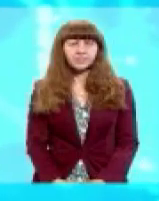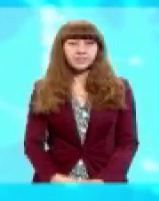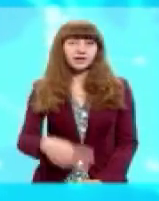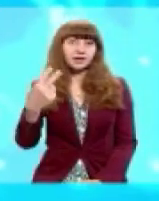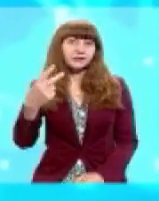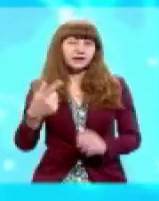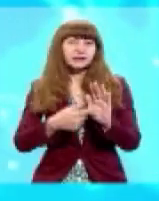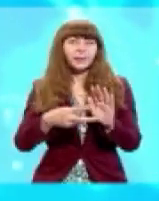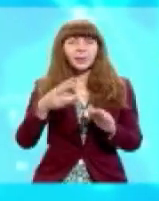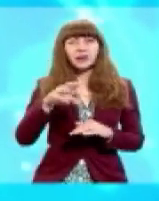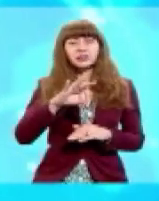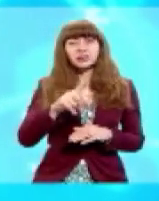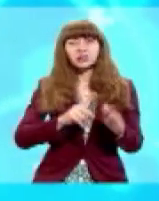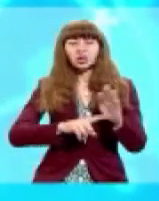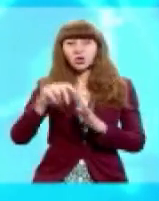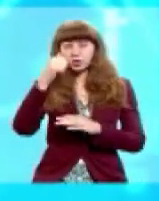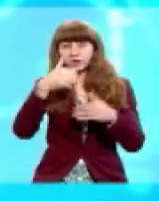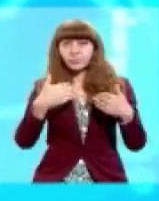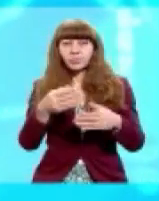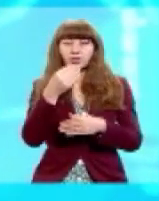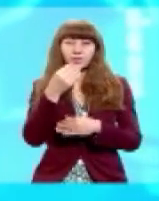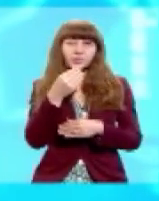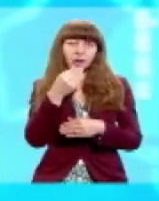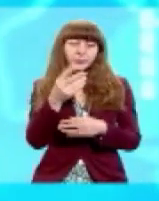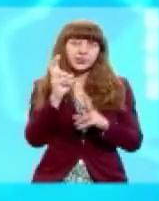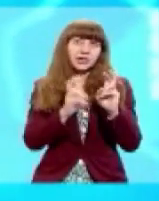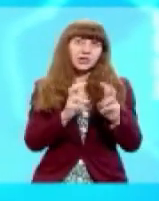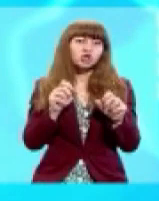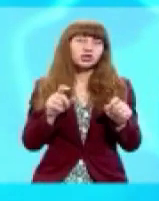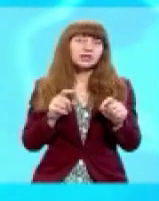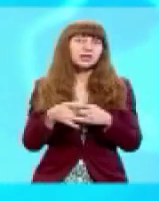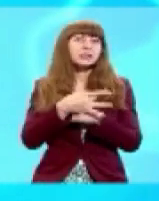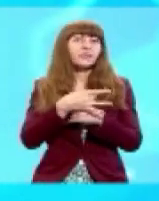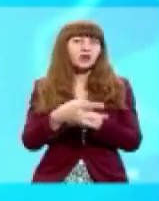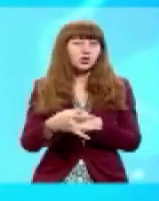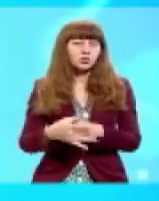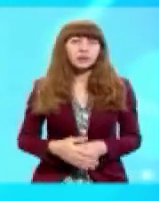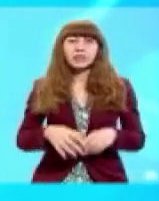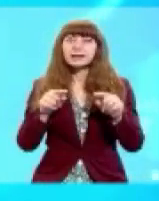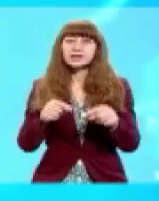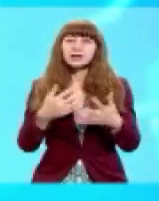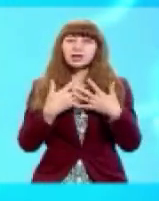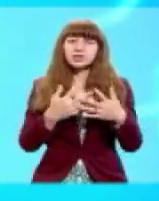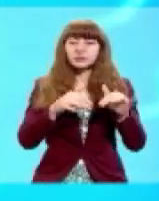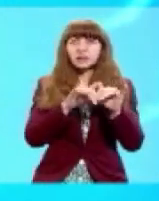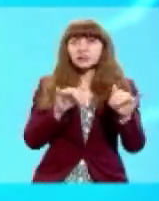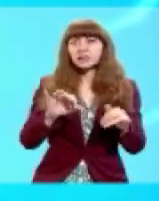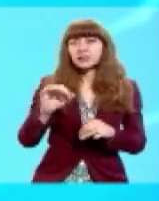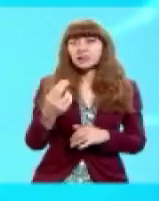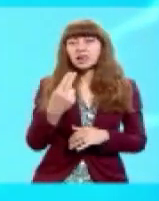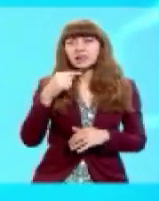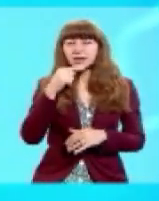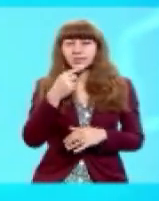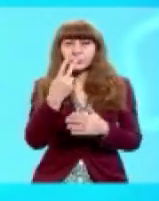На 27 миллиардов тенге с начала года выпустили продукции промышленные предприятия Житогоринского района. Здесь идет активный рост